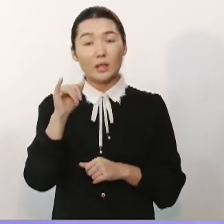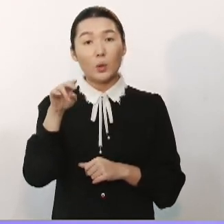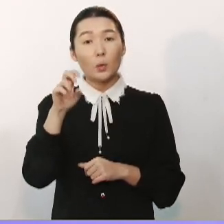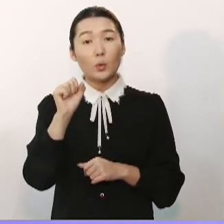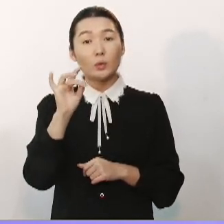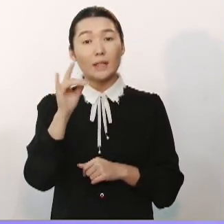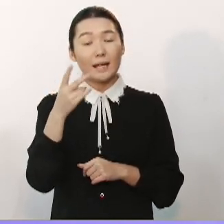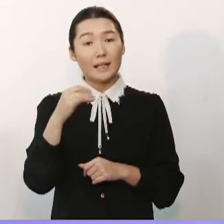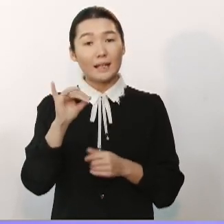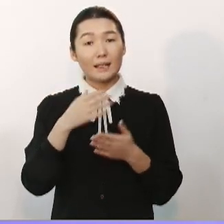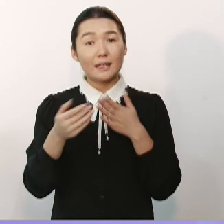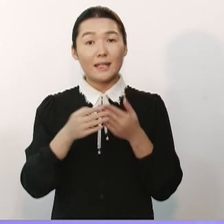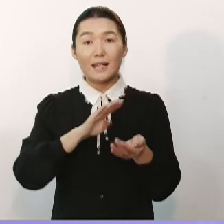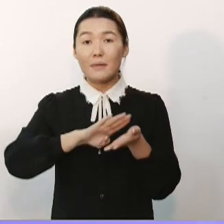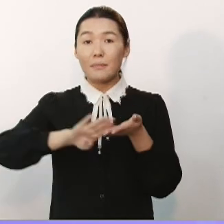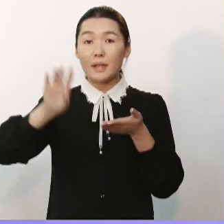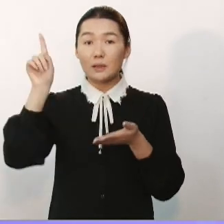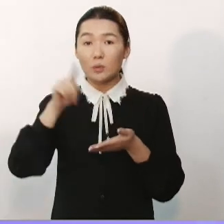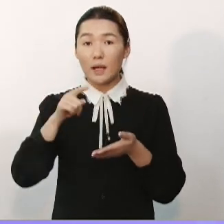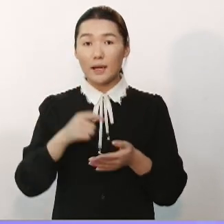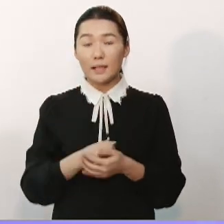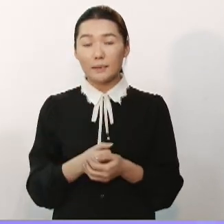ударный или безударный?